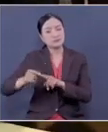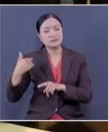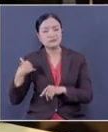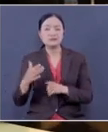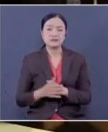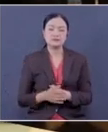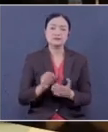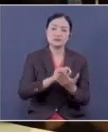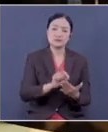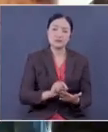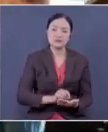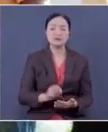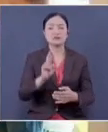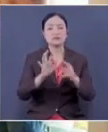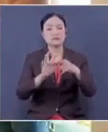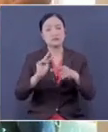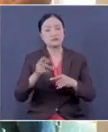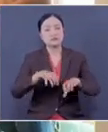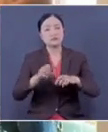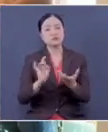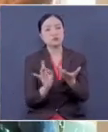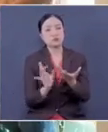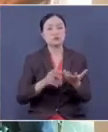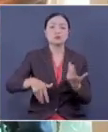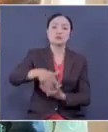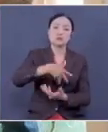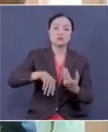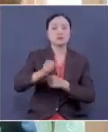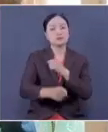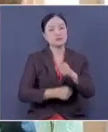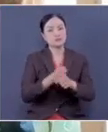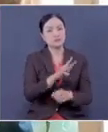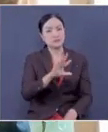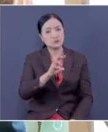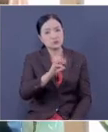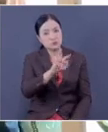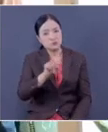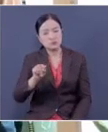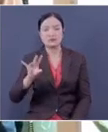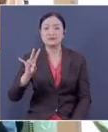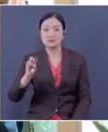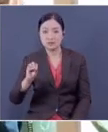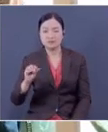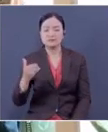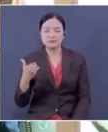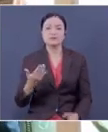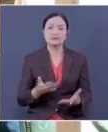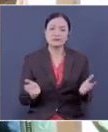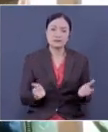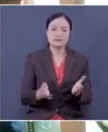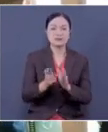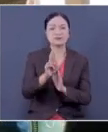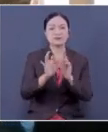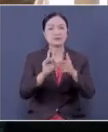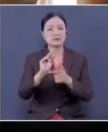เป็นการร่างแผนจัดการคุณภาพสิ่งแวดล้อมปี2566ต่อเนื่องถึงปี2570การผลักดันร่